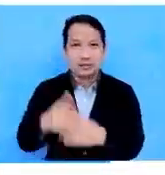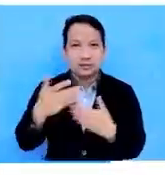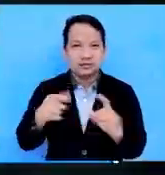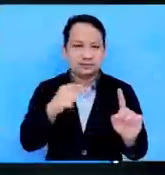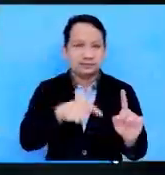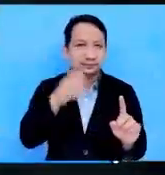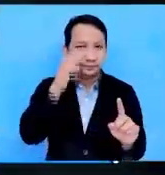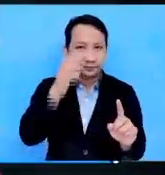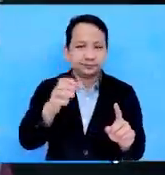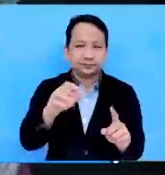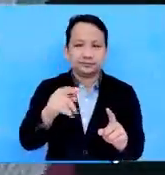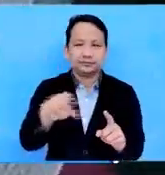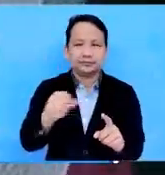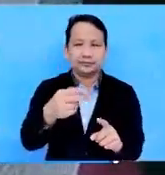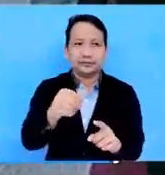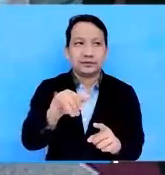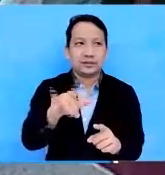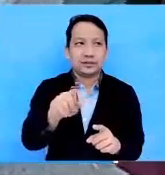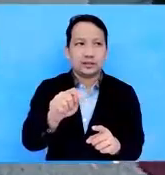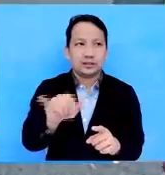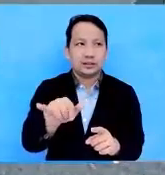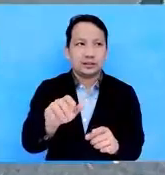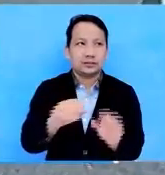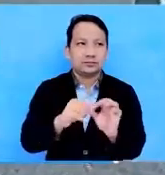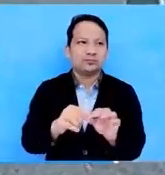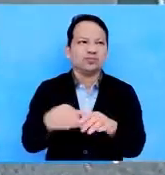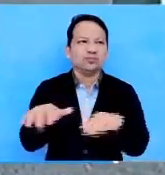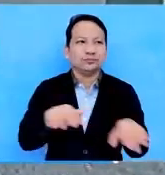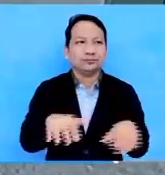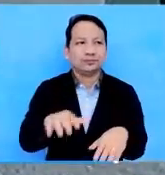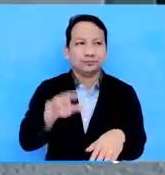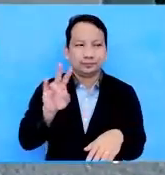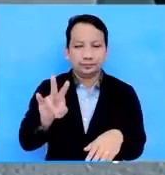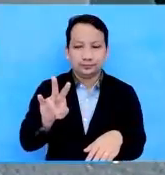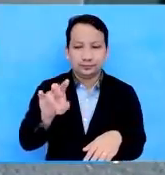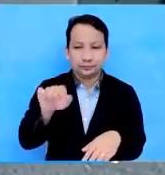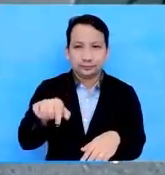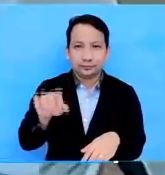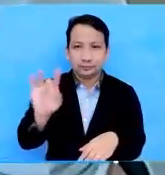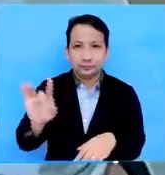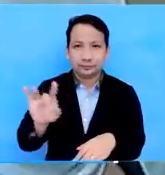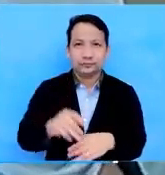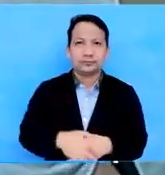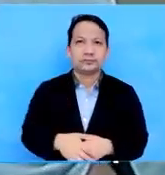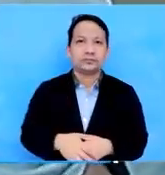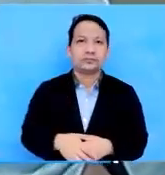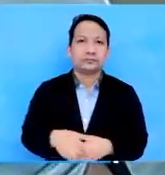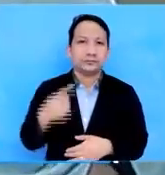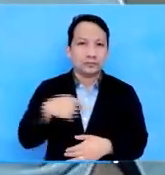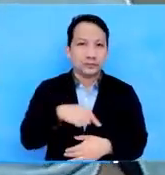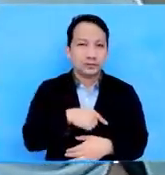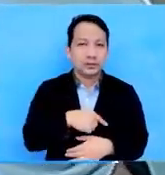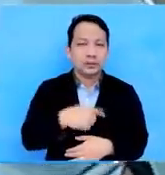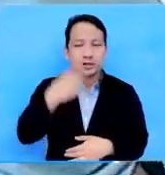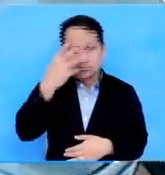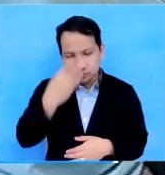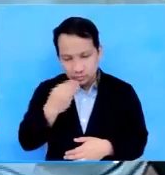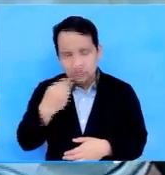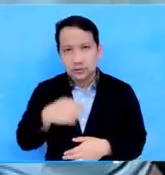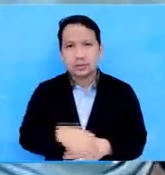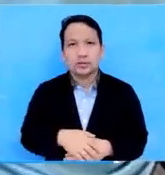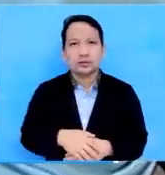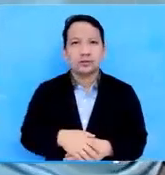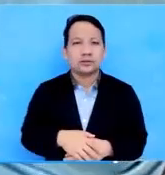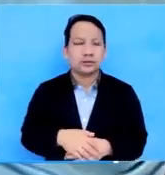nasa hatay siya ng yumanig ang magnitude 7.8 na lindol. We were all sleeping. Winter time po